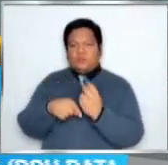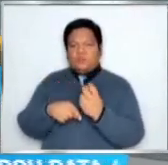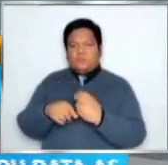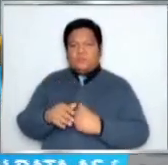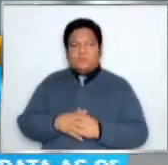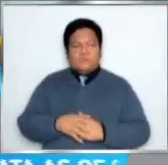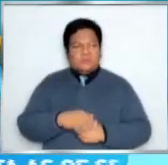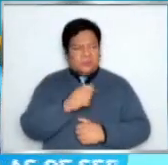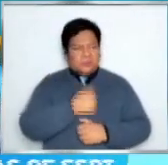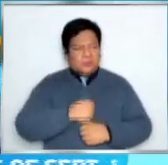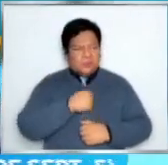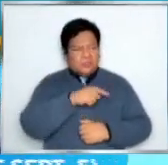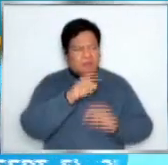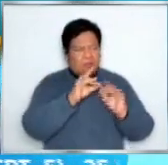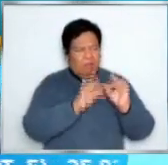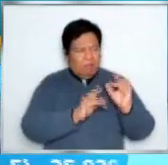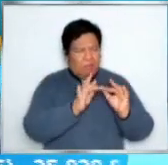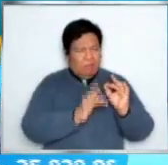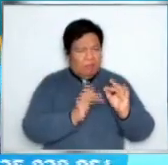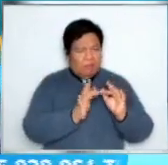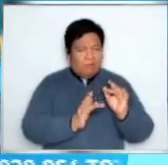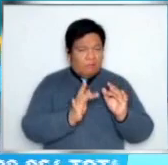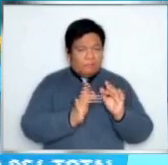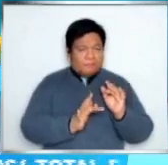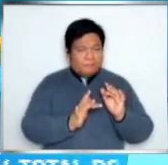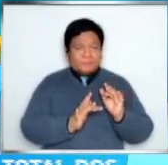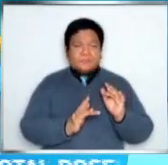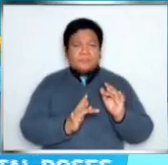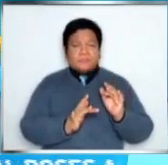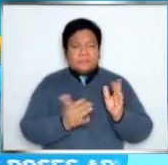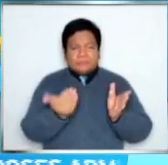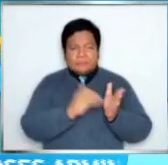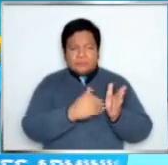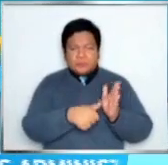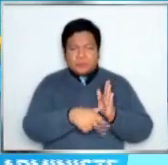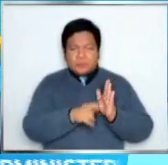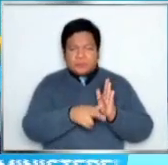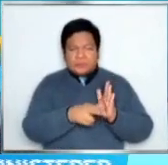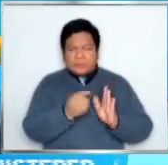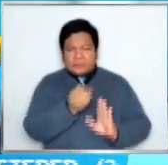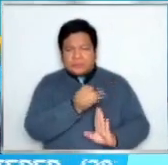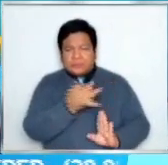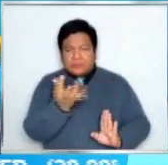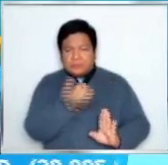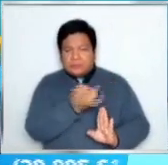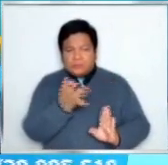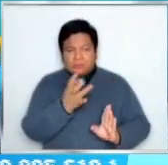linya mo. Ilan ulit yung mga mangisdang posibleng nawawala?